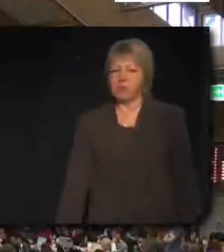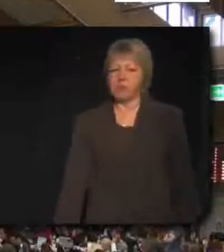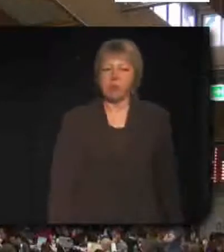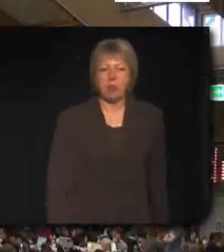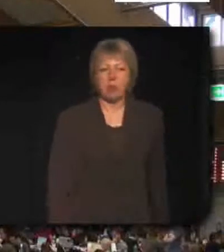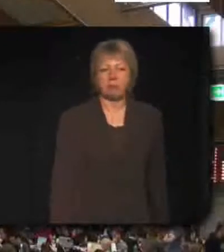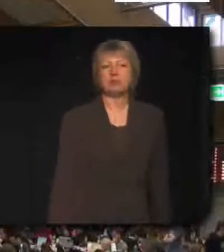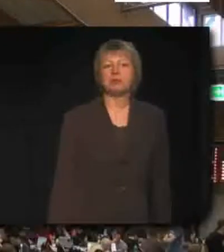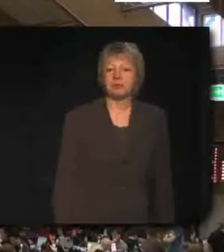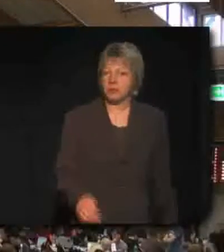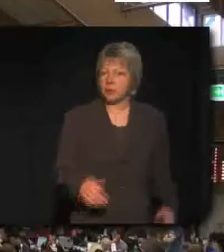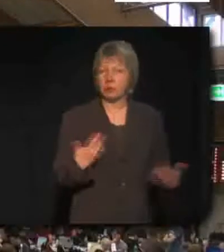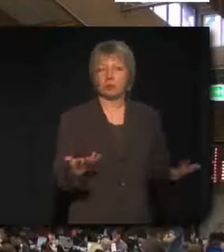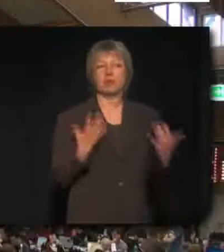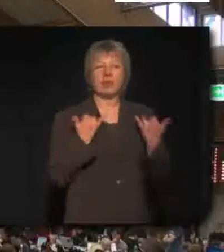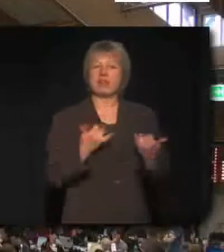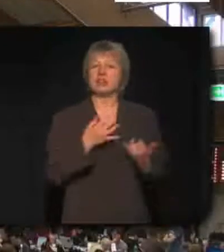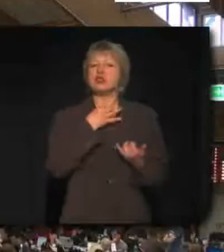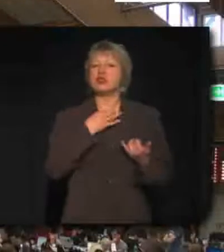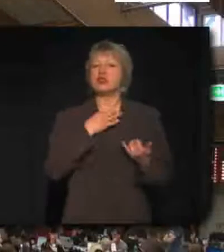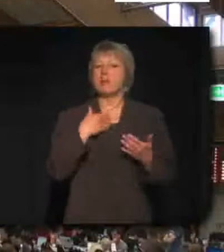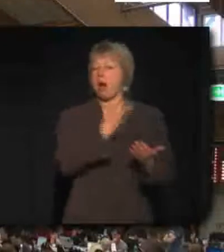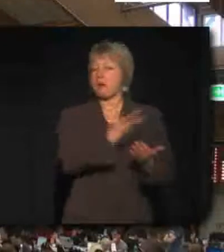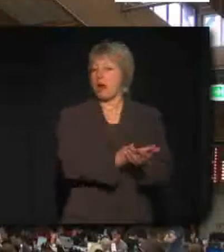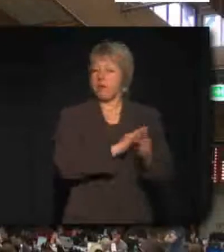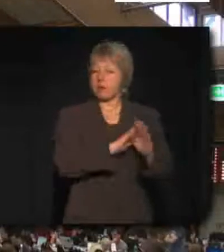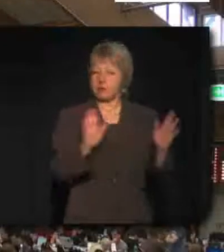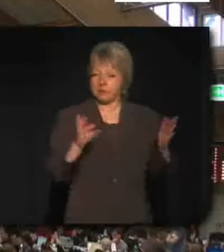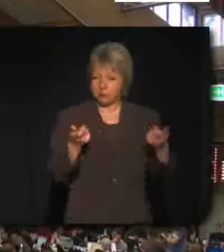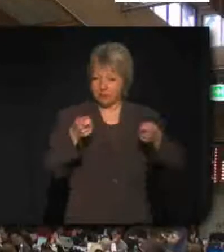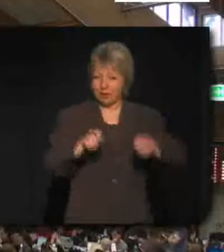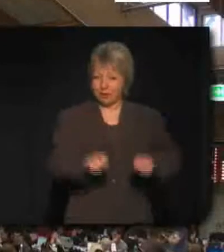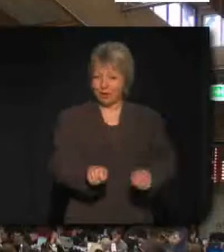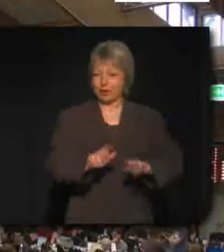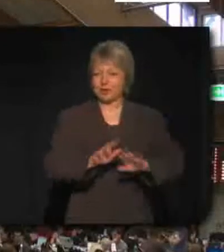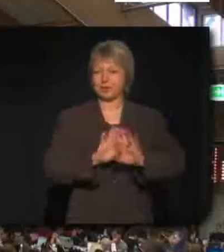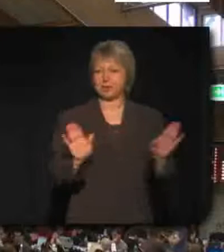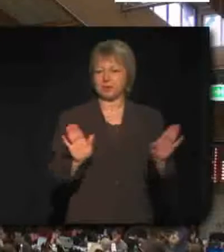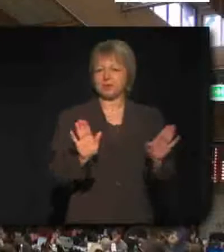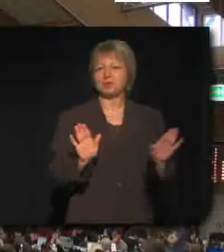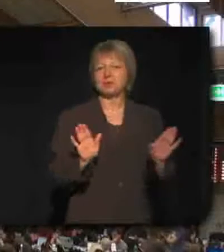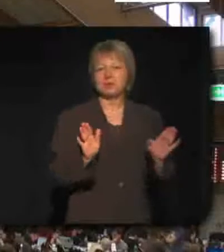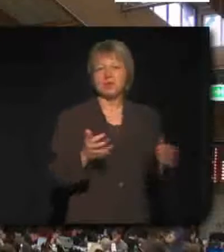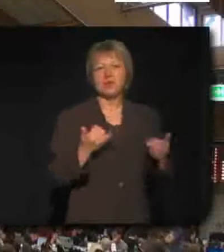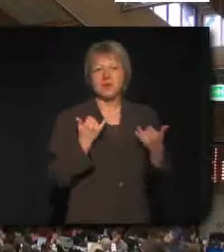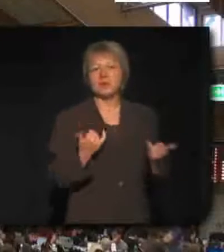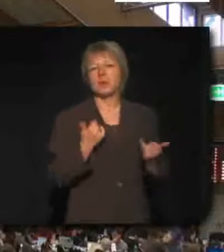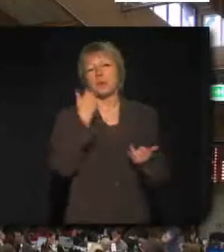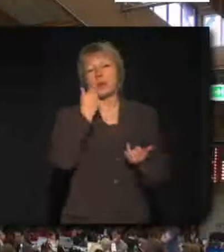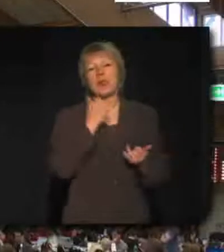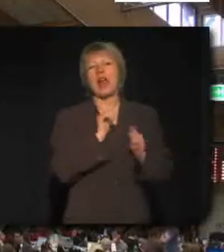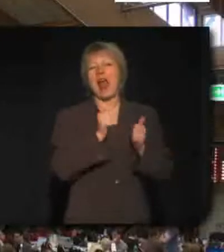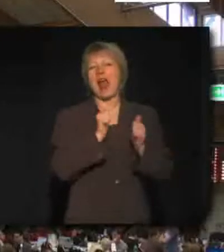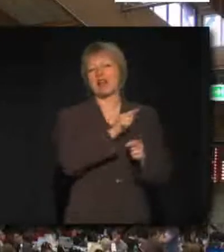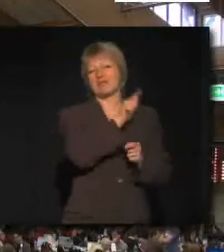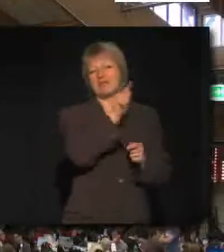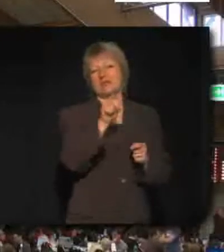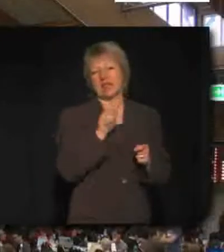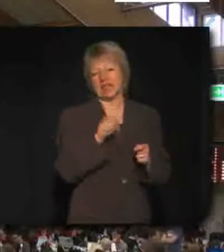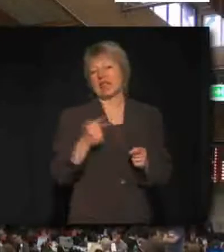ich schließe diese Stimmabgabe und bitte meine Helfer mit der Auszählung zu beginnen